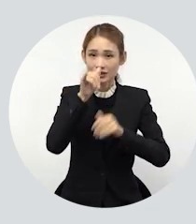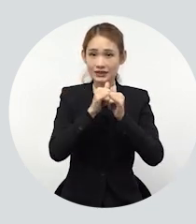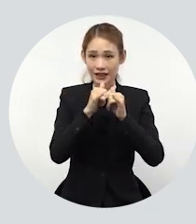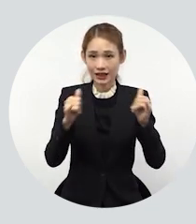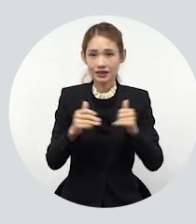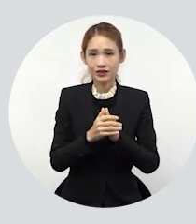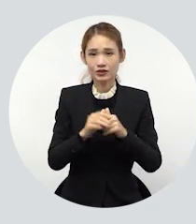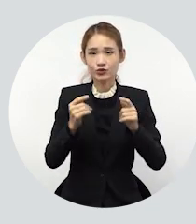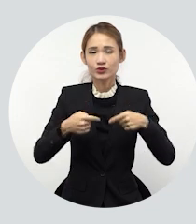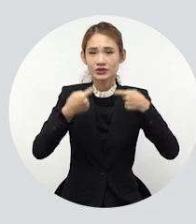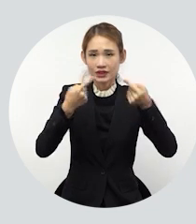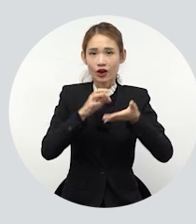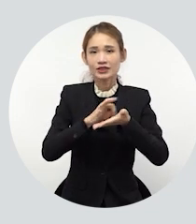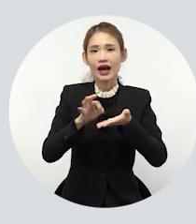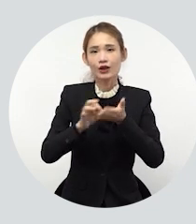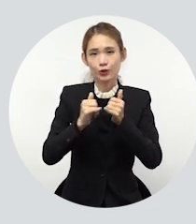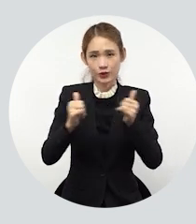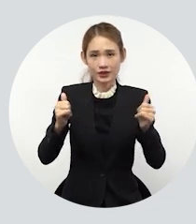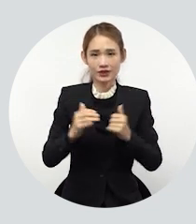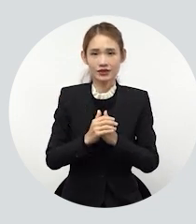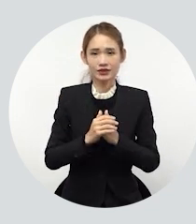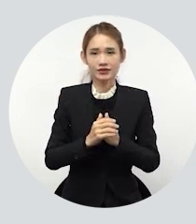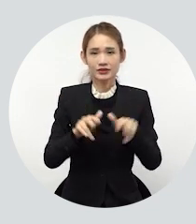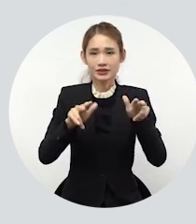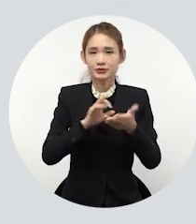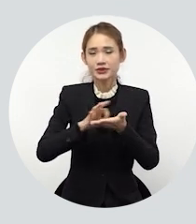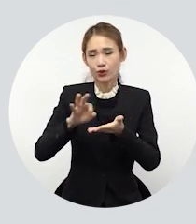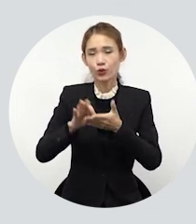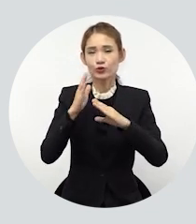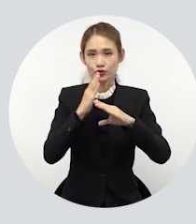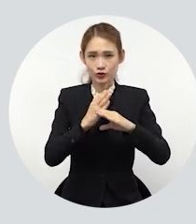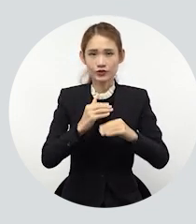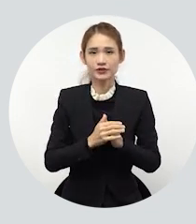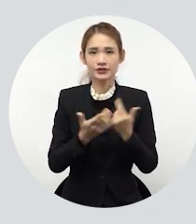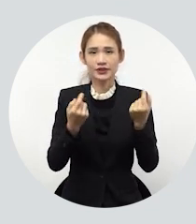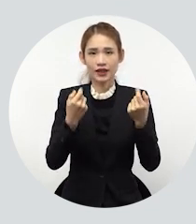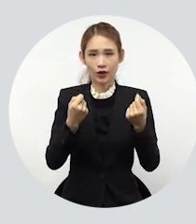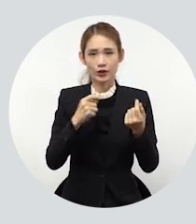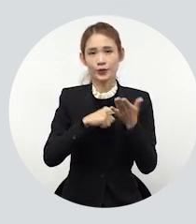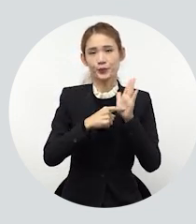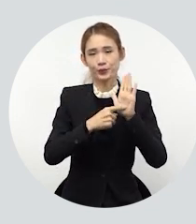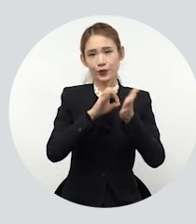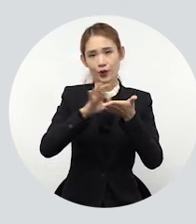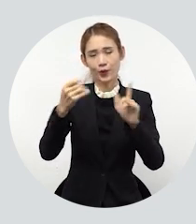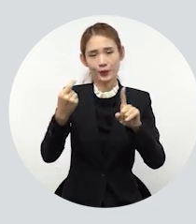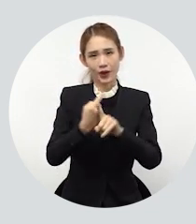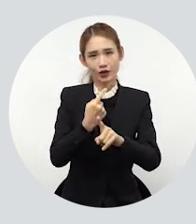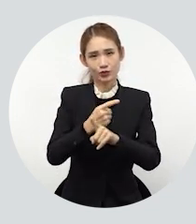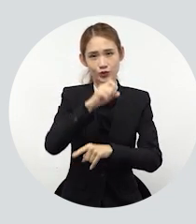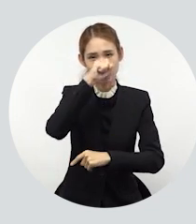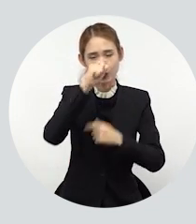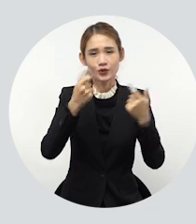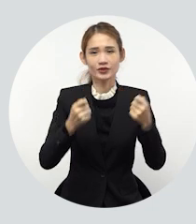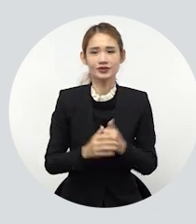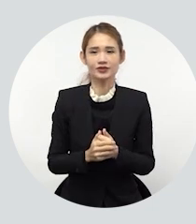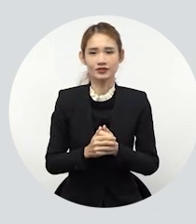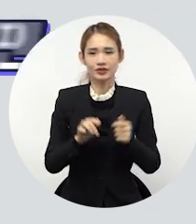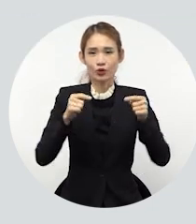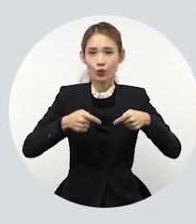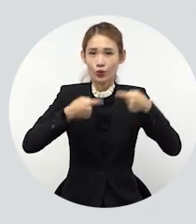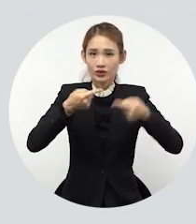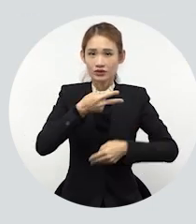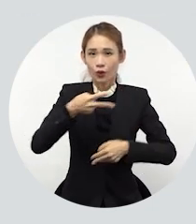있는 네. 사람이다. 휠체어 사용자다. 그치? 뭐 이 그리고 정도? 휠체어를 이용하고 있다. 네. 약간 요 정도 표현으로 생각을 해주시면 좋을 것 같아요.